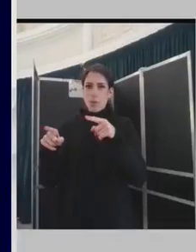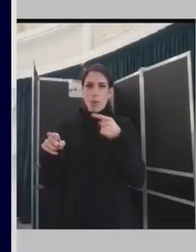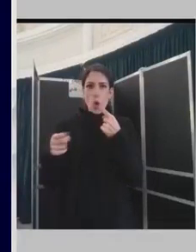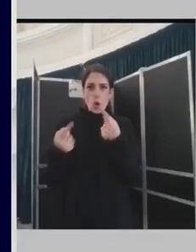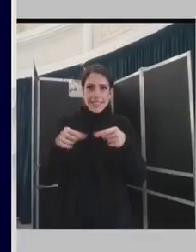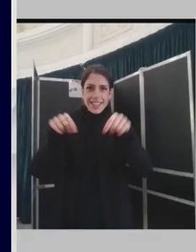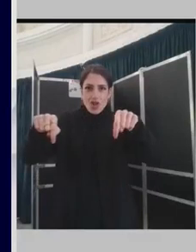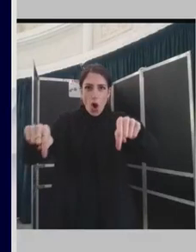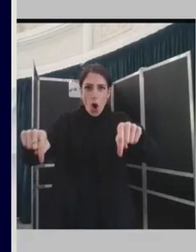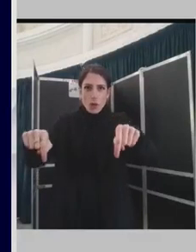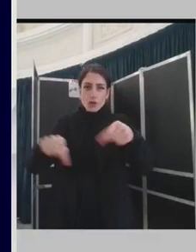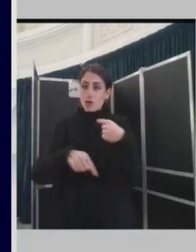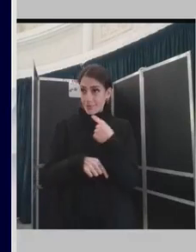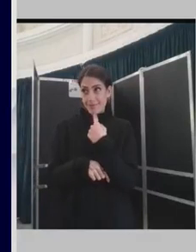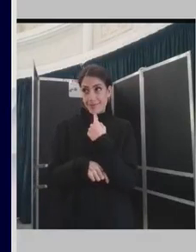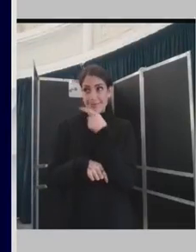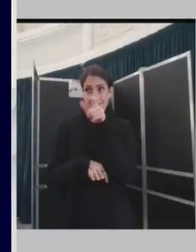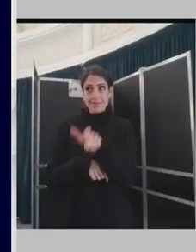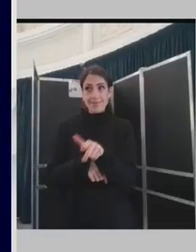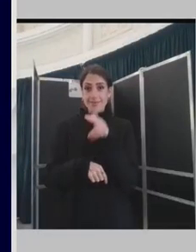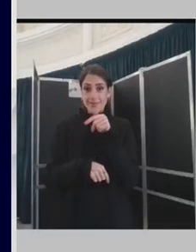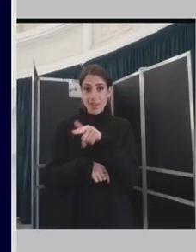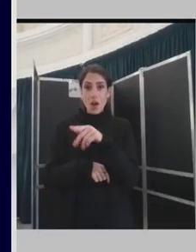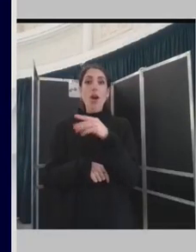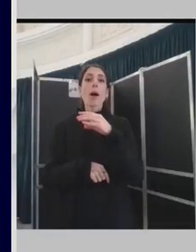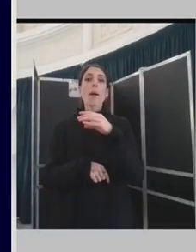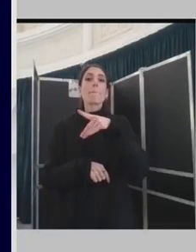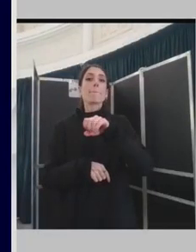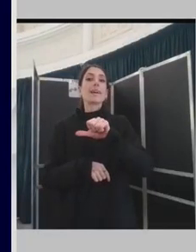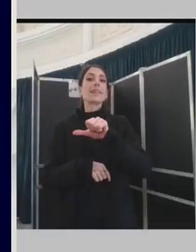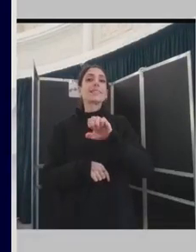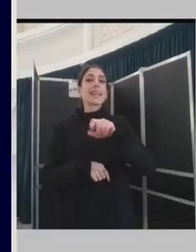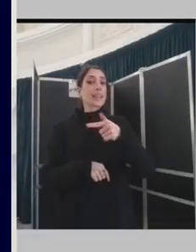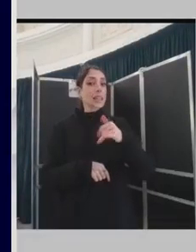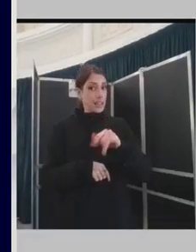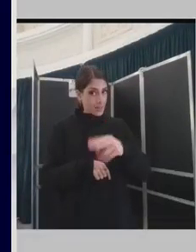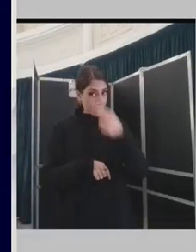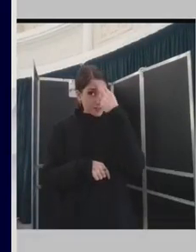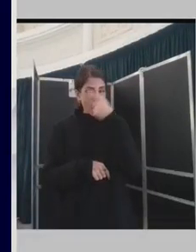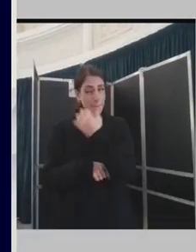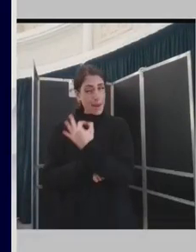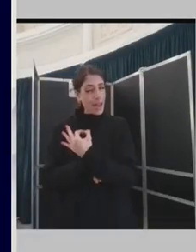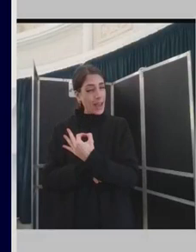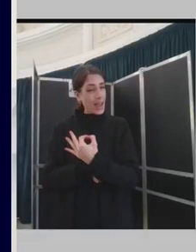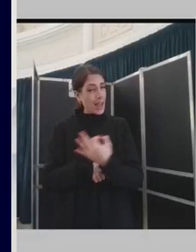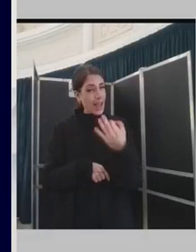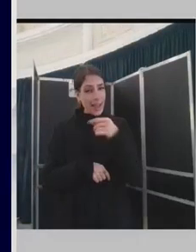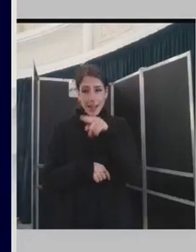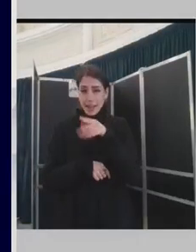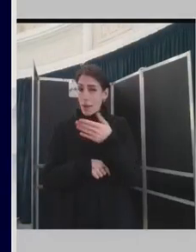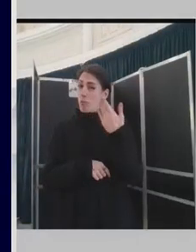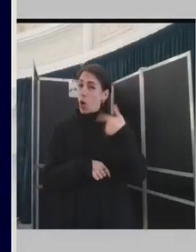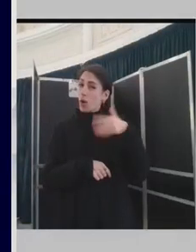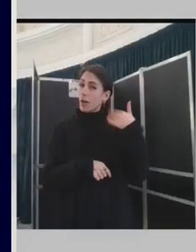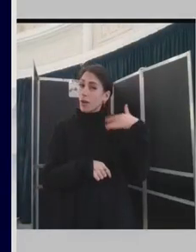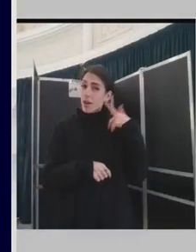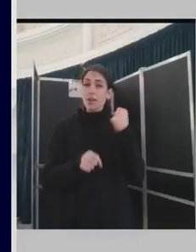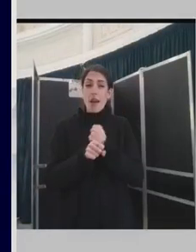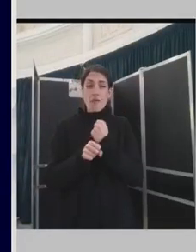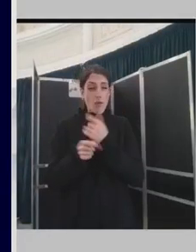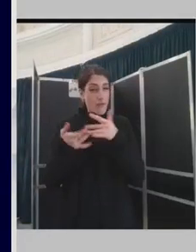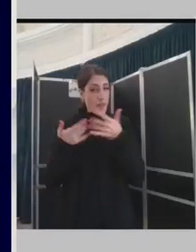gli altri consiglieri che ci hanno lavorato, perché si assegnasse comunque a quel comparto che sta intorno al tema